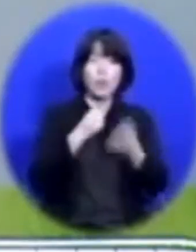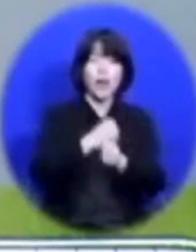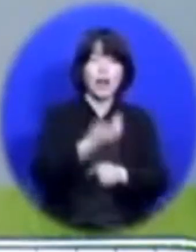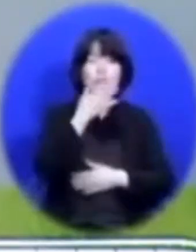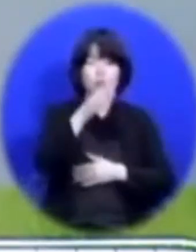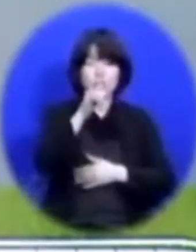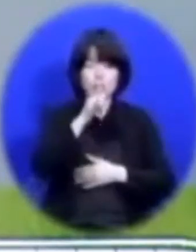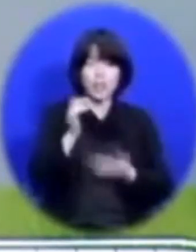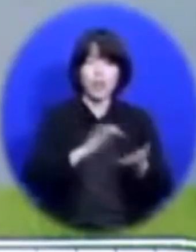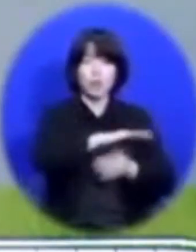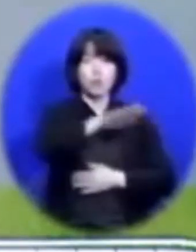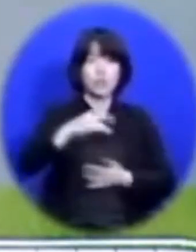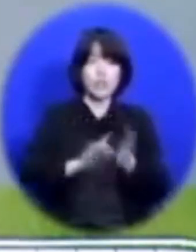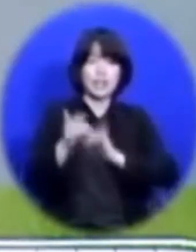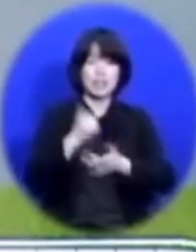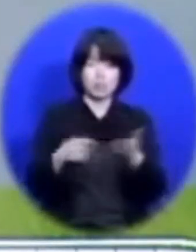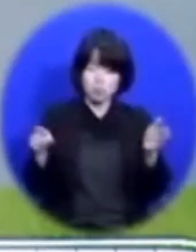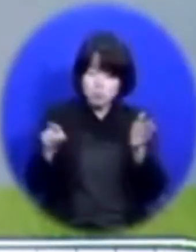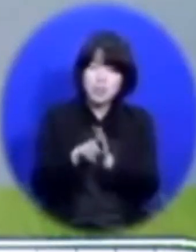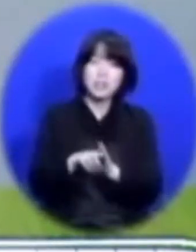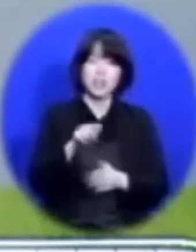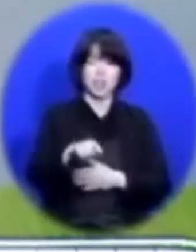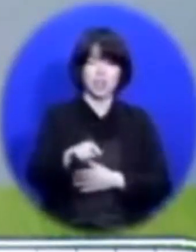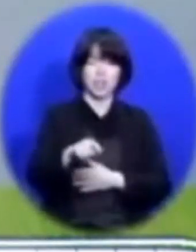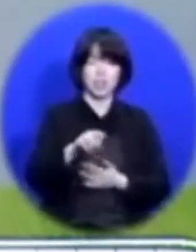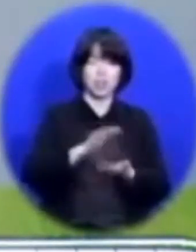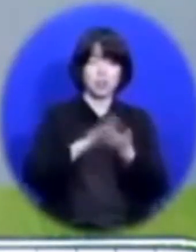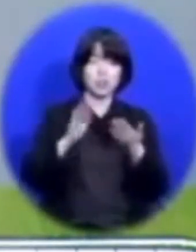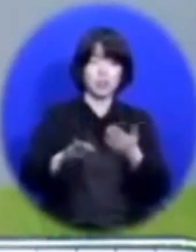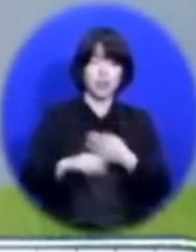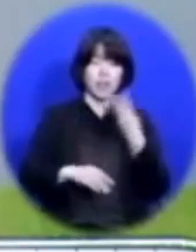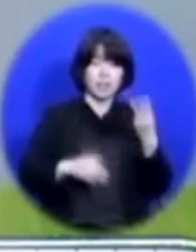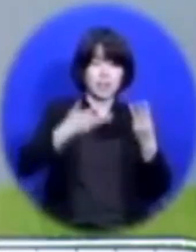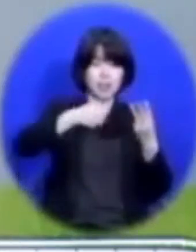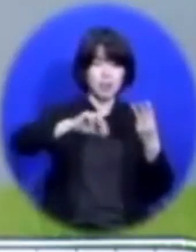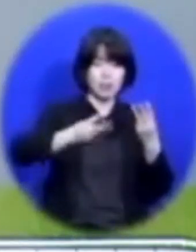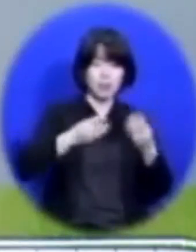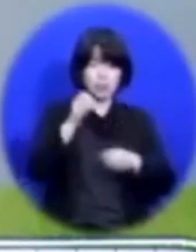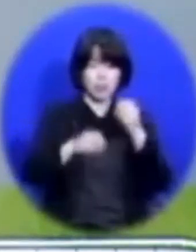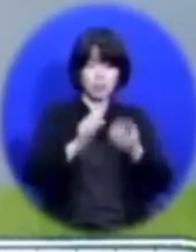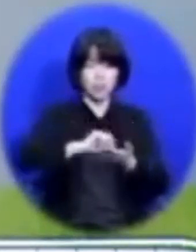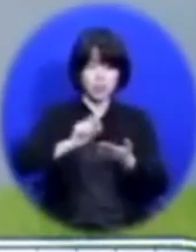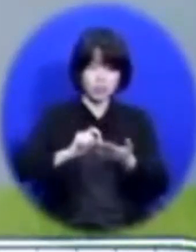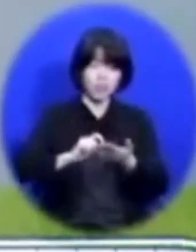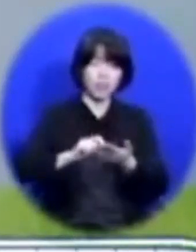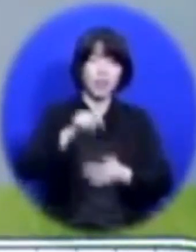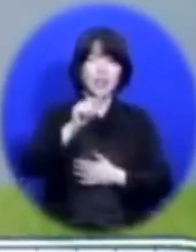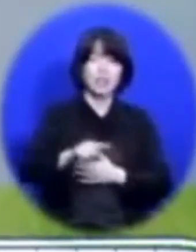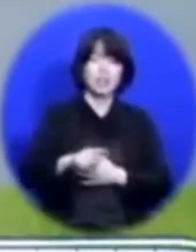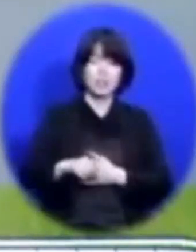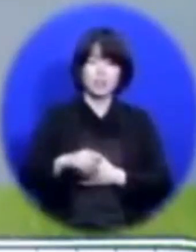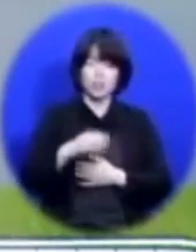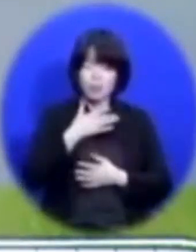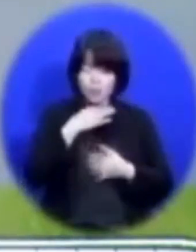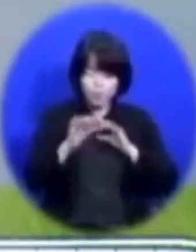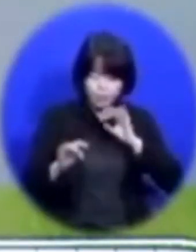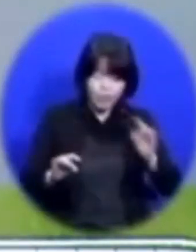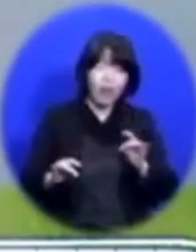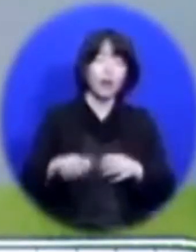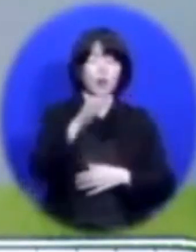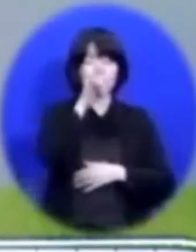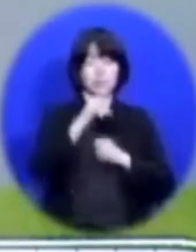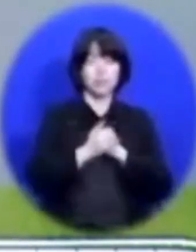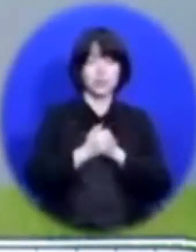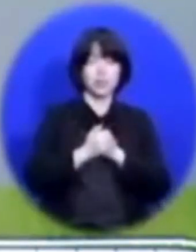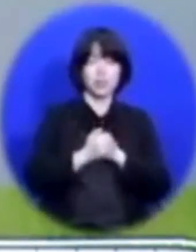는두려워하지않습니다. "라고고백할수있습니다.시편기자는3절에서바로 이것을